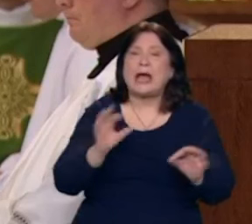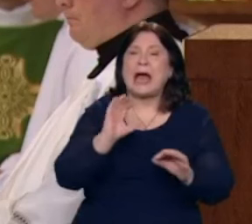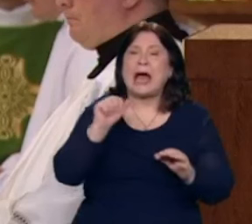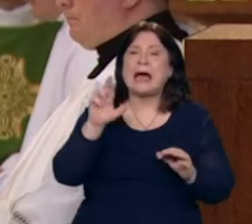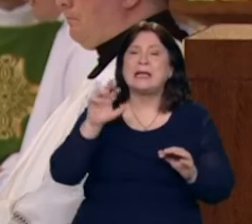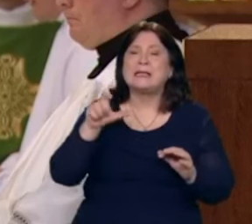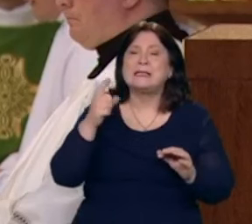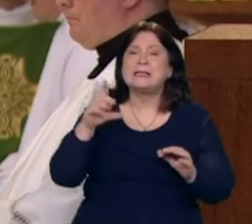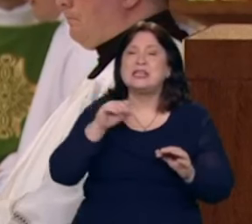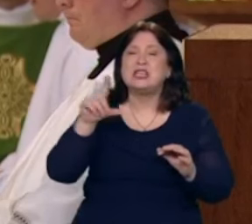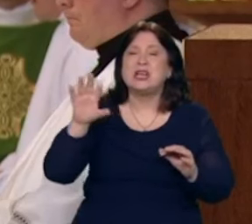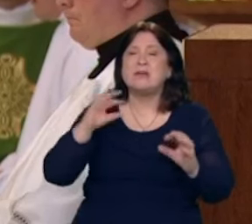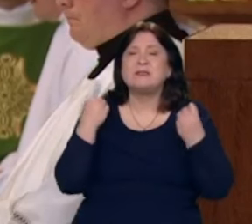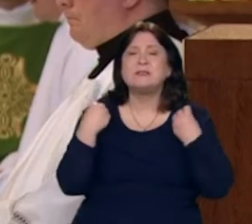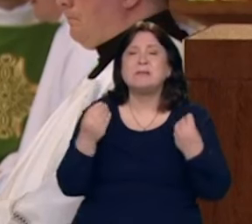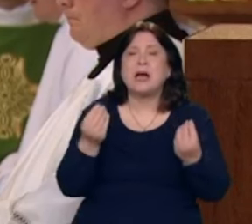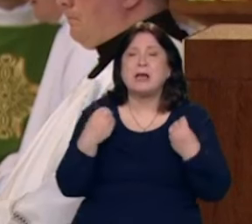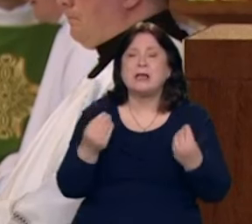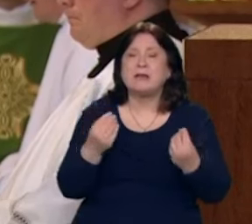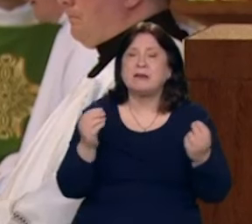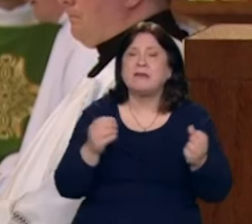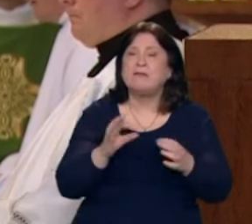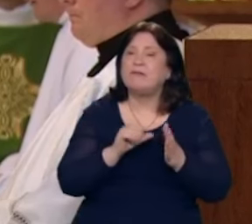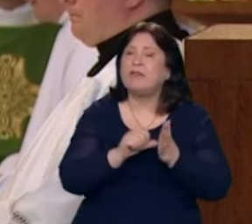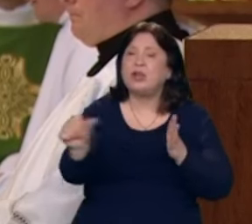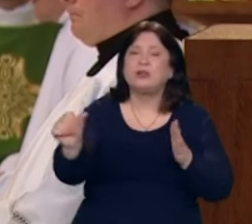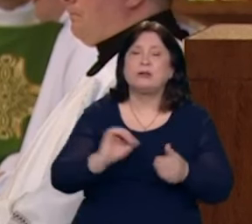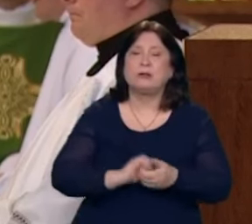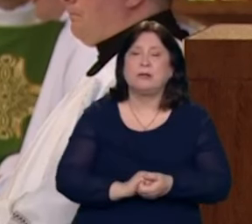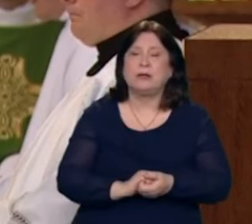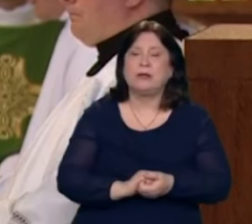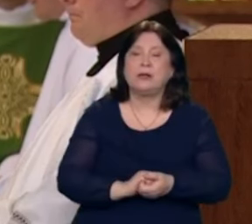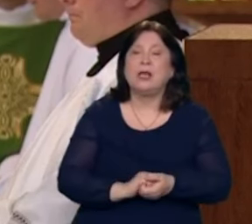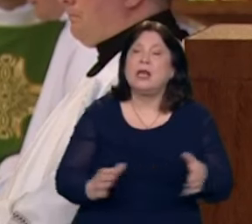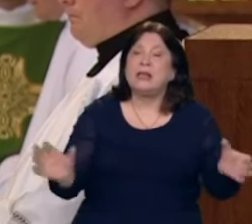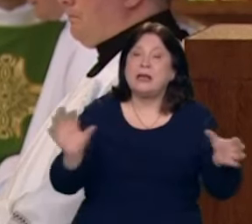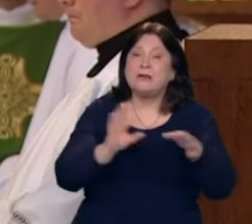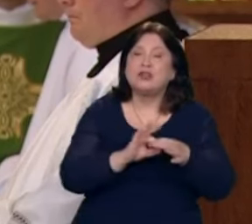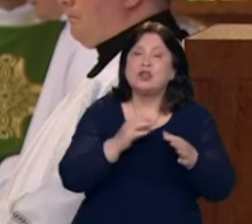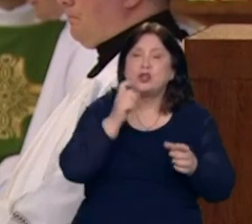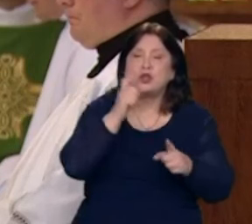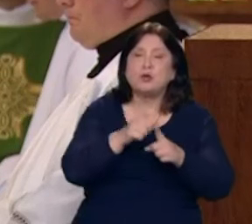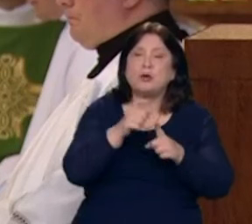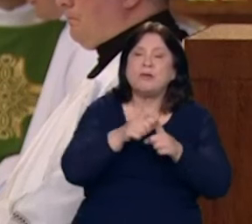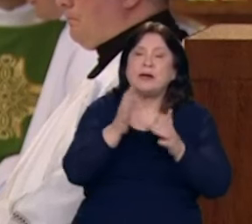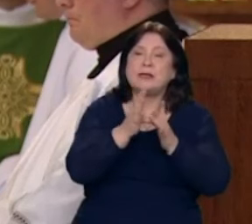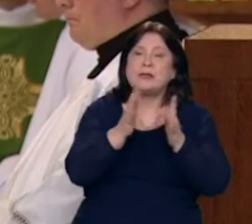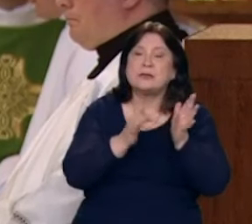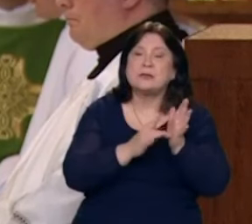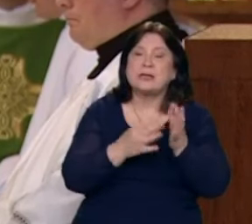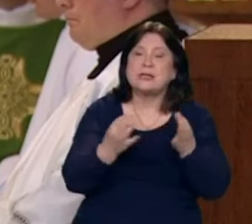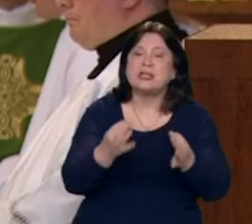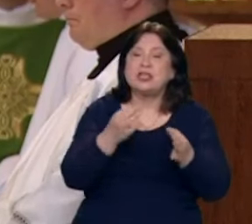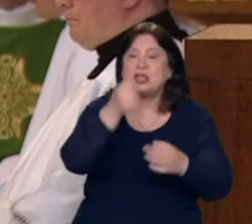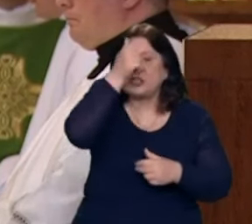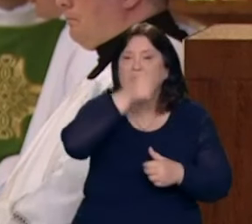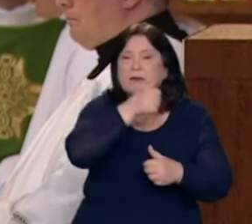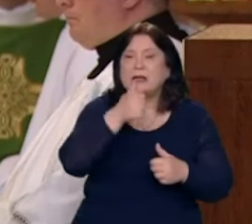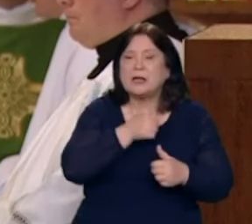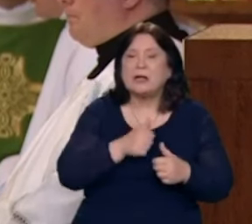sztuki Nawiązując do słów pana Jezusa z dzisiejszej Ewangelii do słów